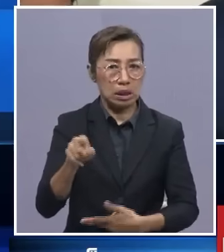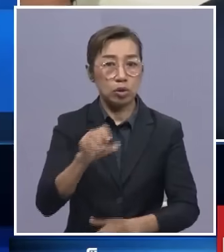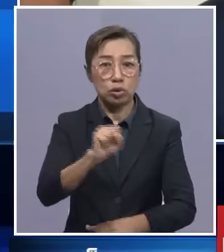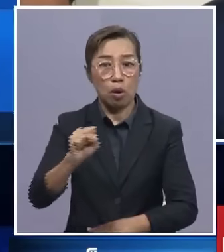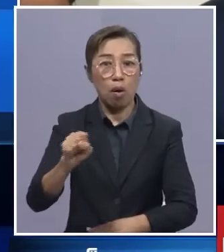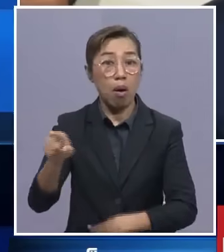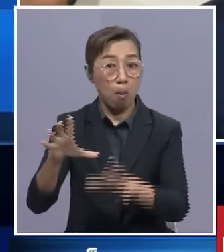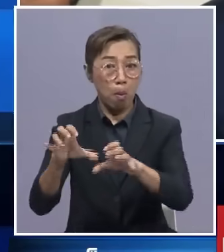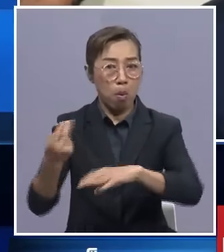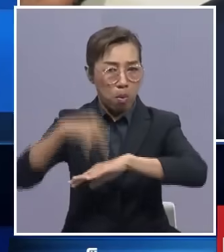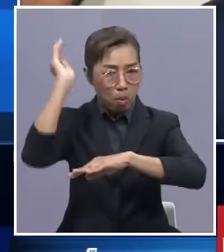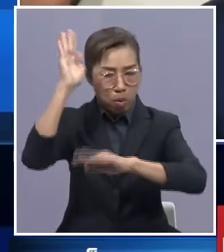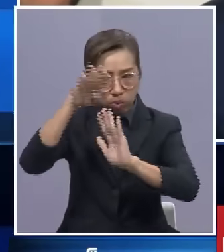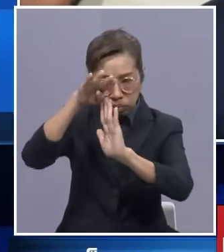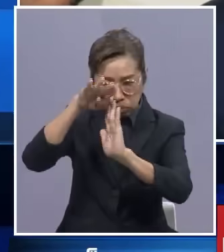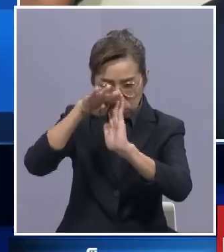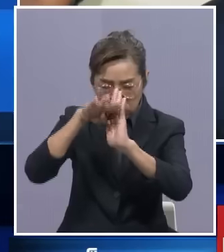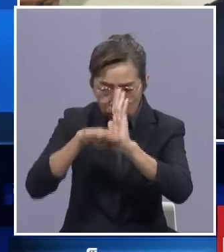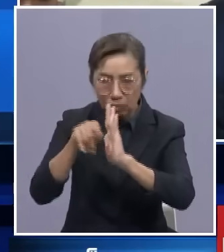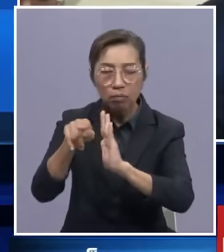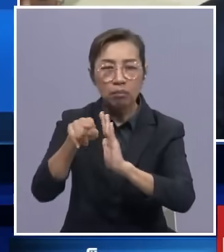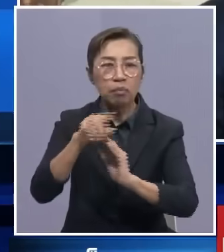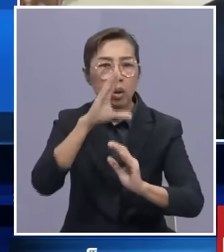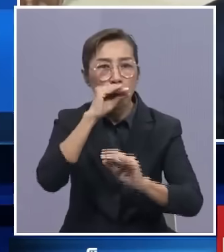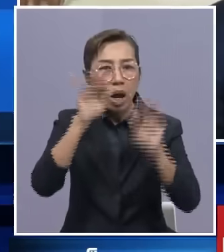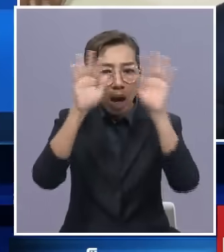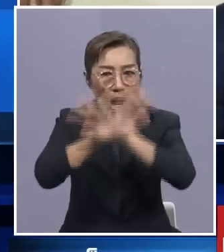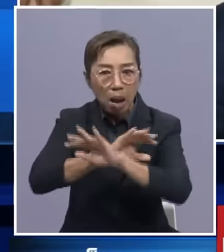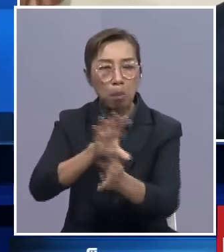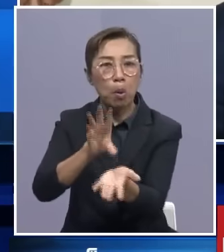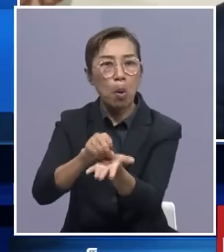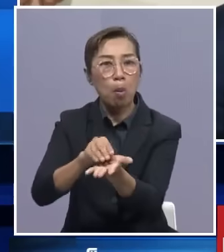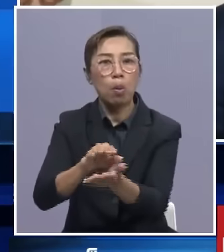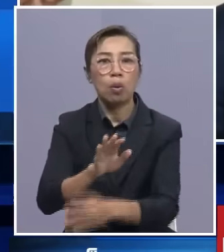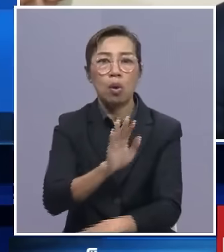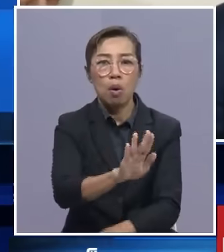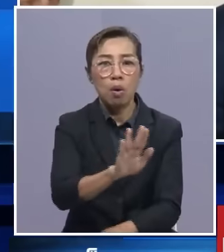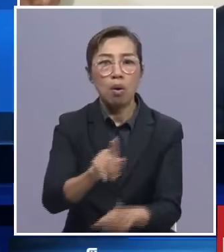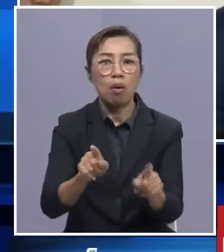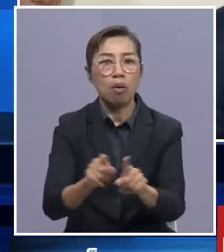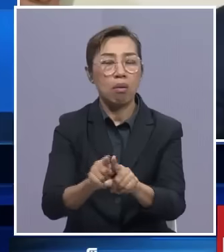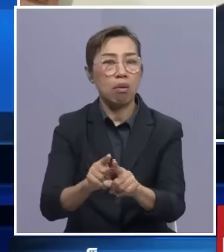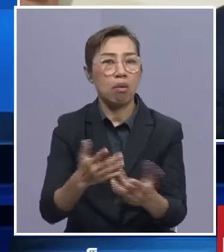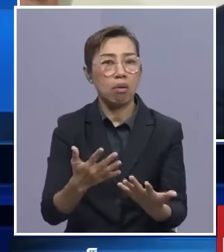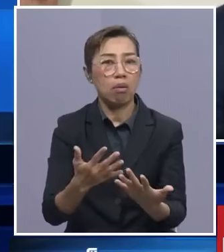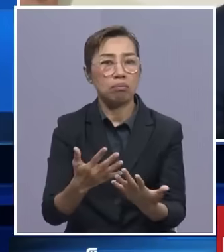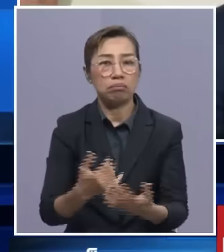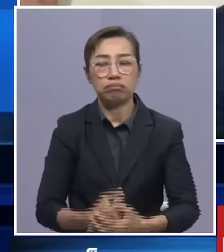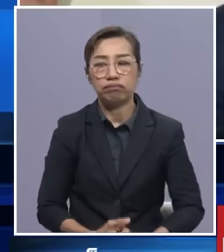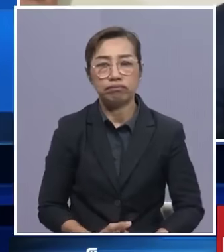แถลงบางส่วนนั้นยังได้มีการเป็นข้อมูลที่เปิดเผยตัวตนนะครับ